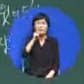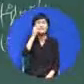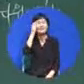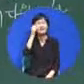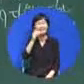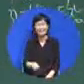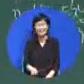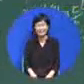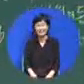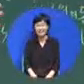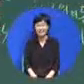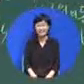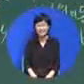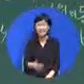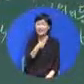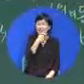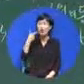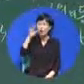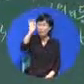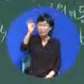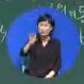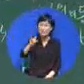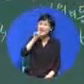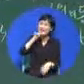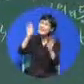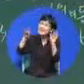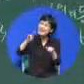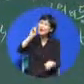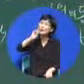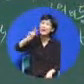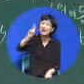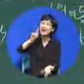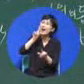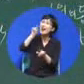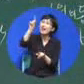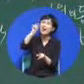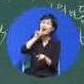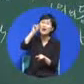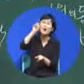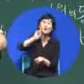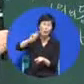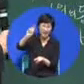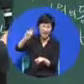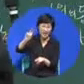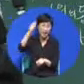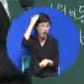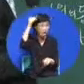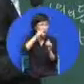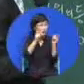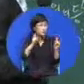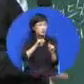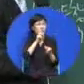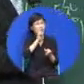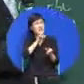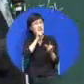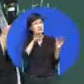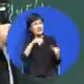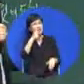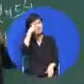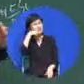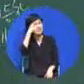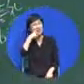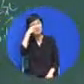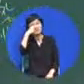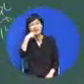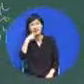crying. 그래서 미국 사람들은 새가 노래한다고 돼 있다니까요. And many American movies even show that birds are